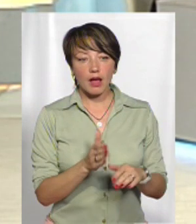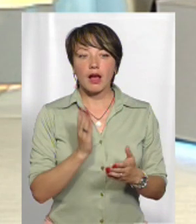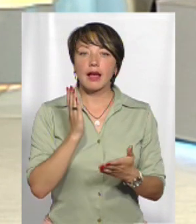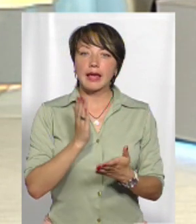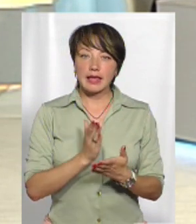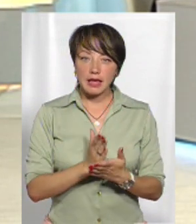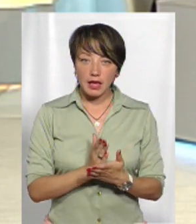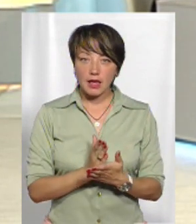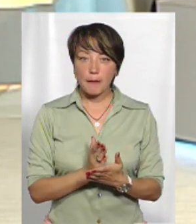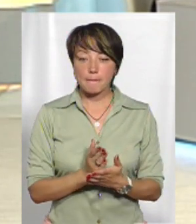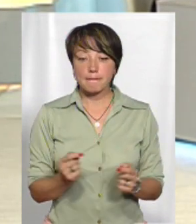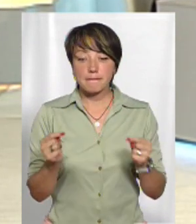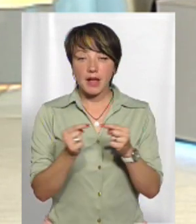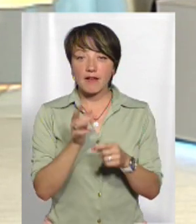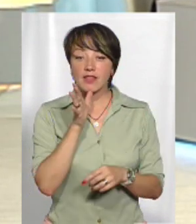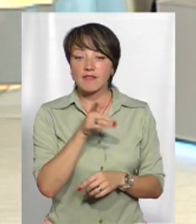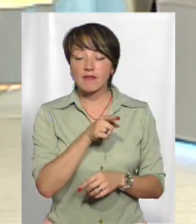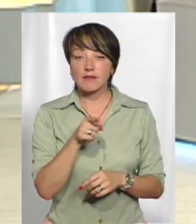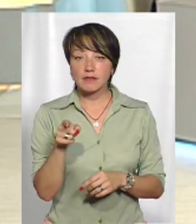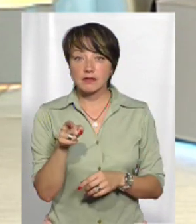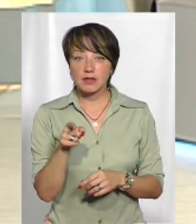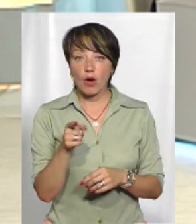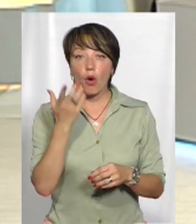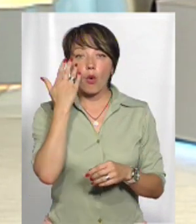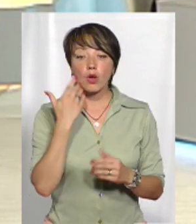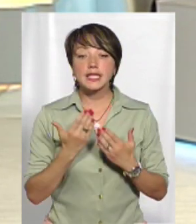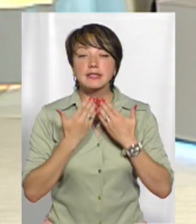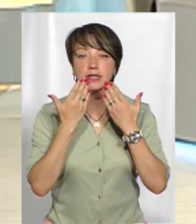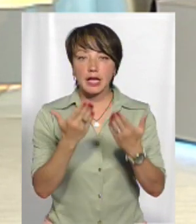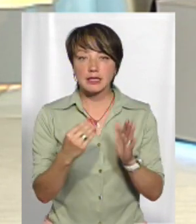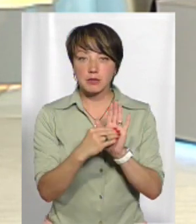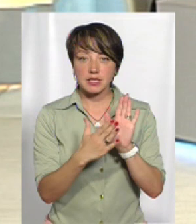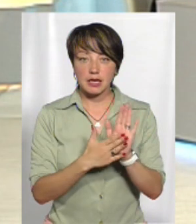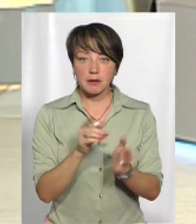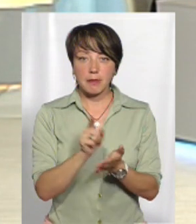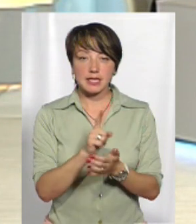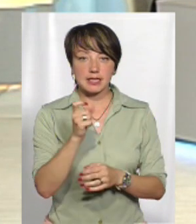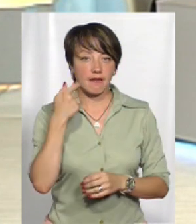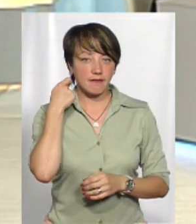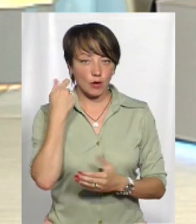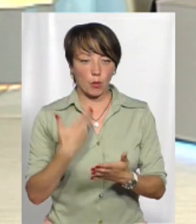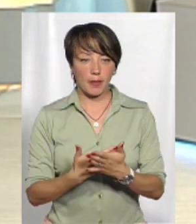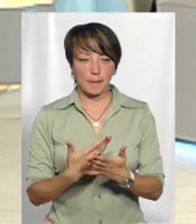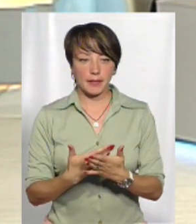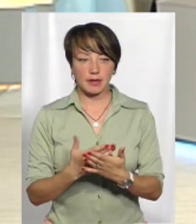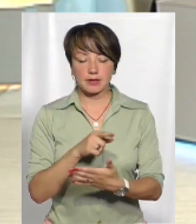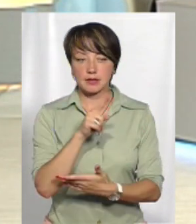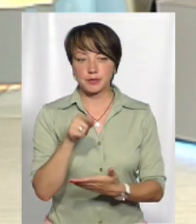терміни, коли подавати, коли звертатися за призначенням пенсії за віком, до